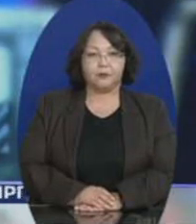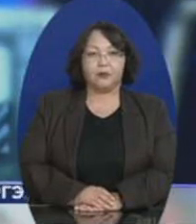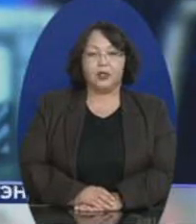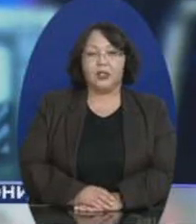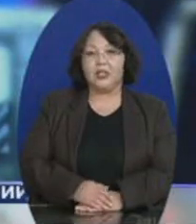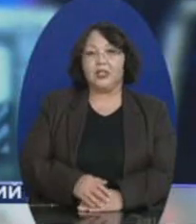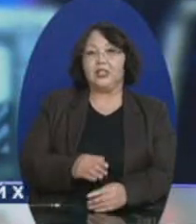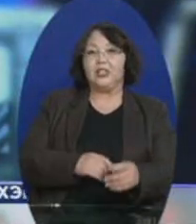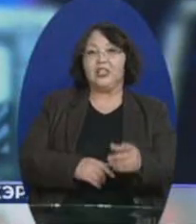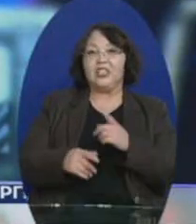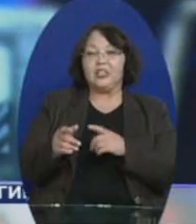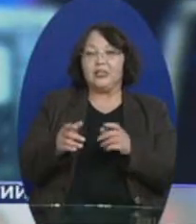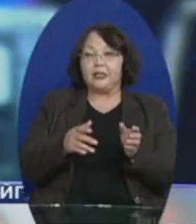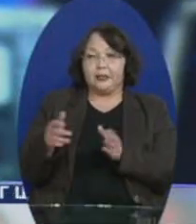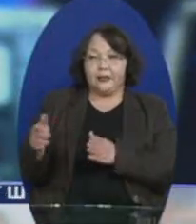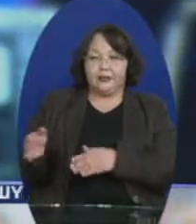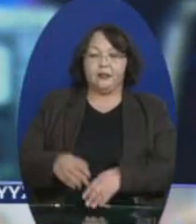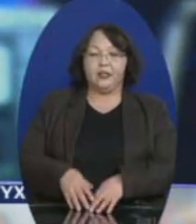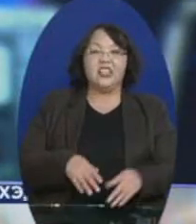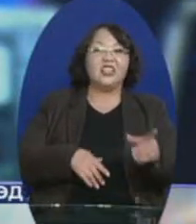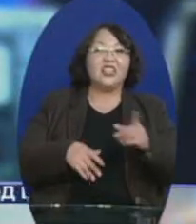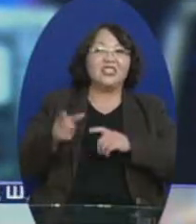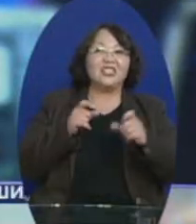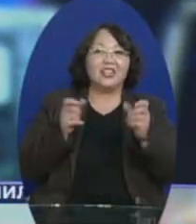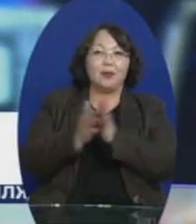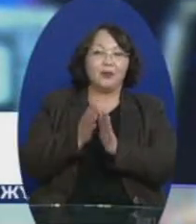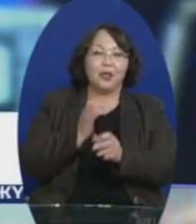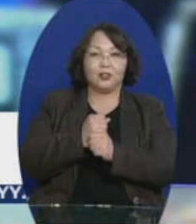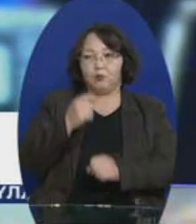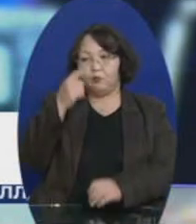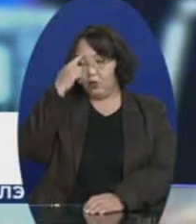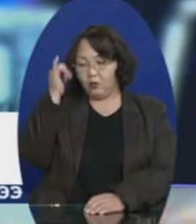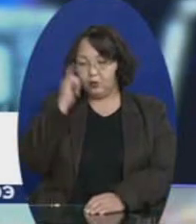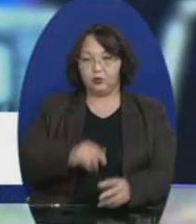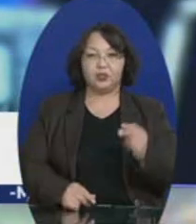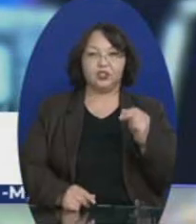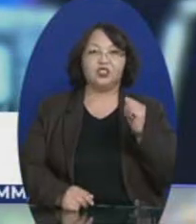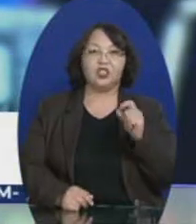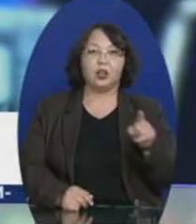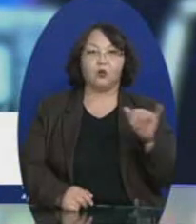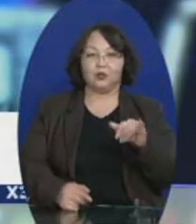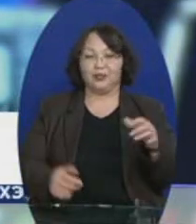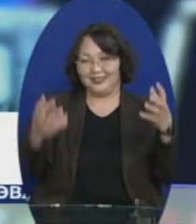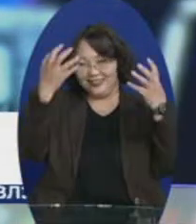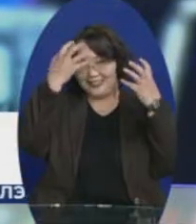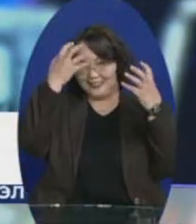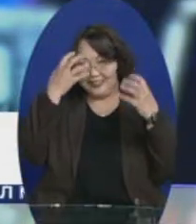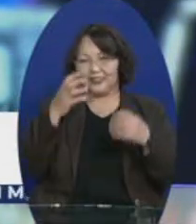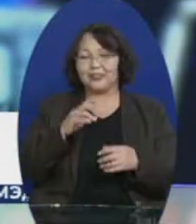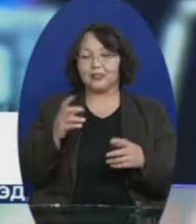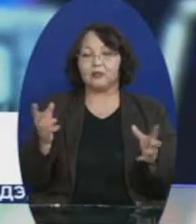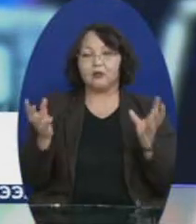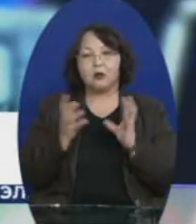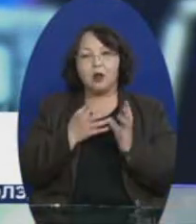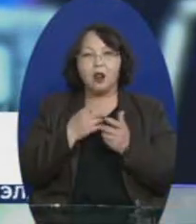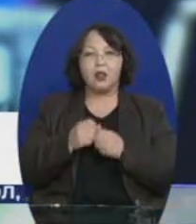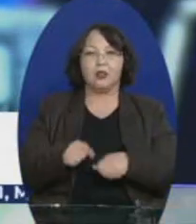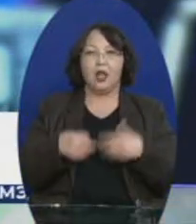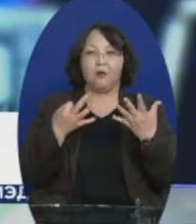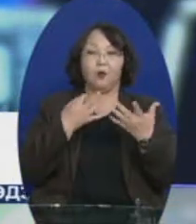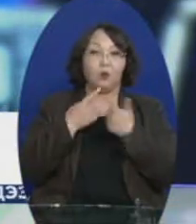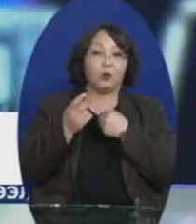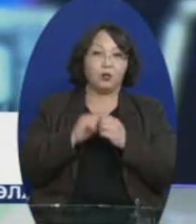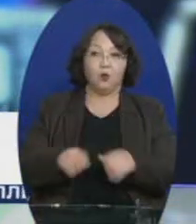Тэгэхээр эдийн засгийн хамтын ажиллагааны Монгол Чехийн засгийн газар хоорондын хамтарсан хуралдааны 8 дугаар хуралдаан болсон байна. Хуралдаанаар хоёр